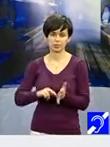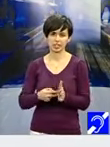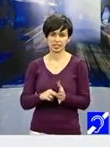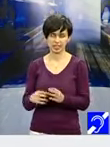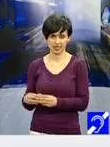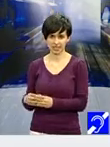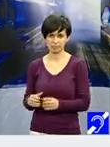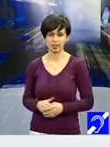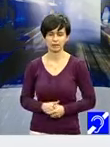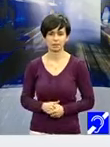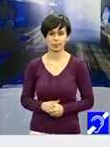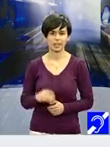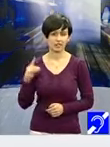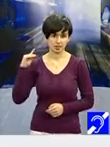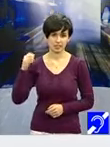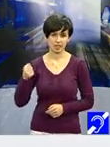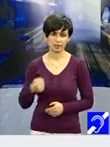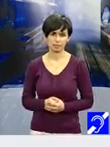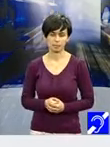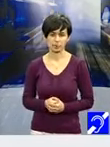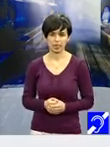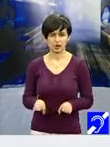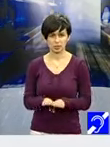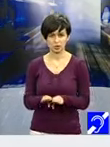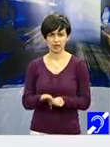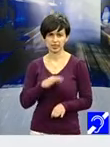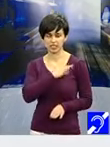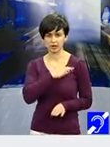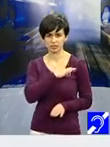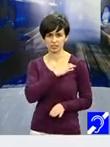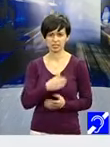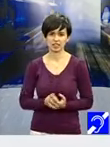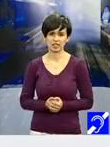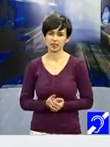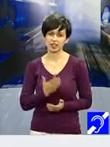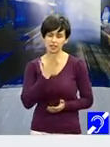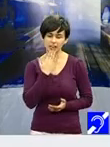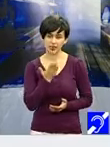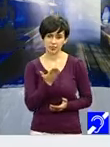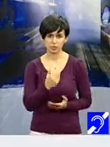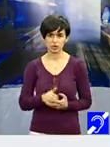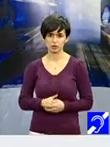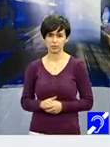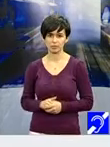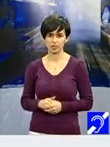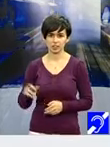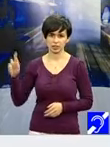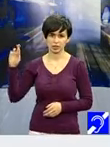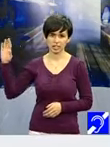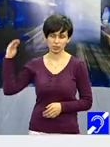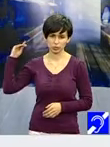un coleg de la universitate? Da. Trebuie să-i mulțumim domnului asistent doctor Radu Donca de